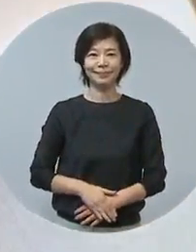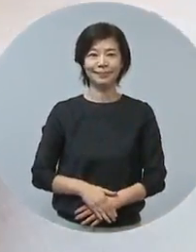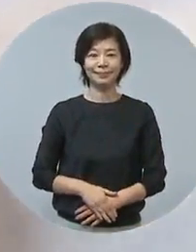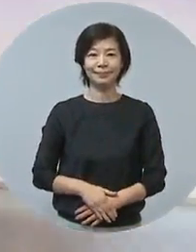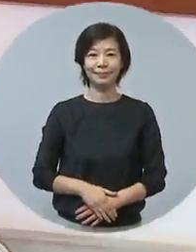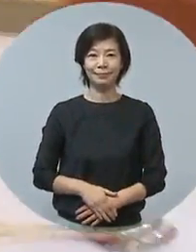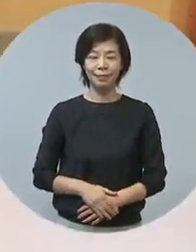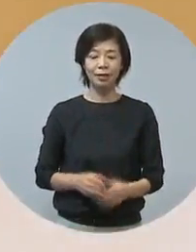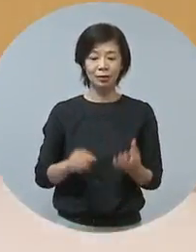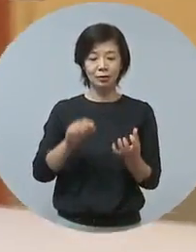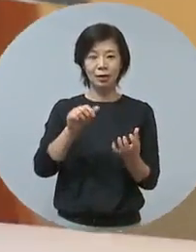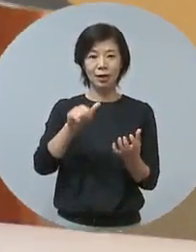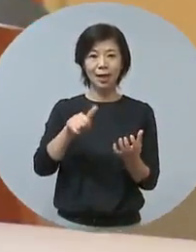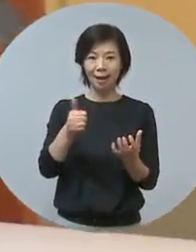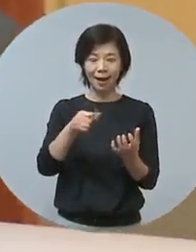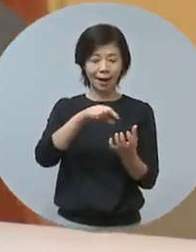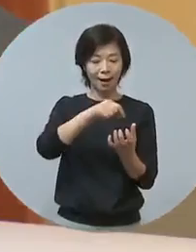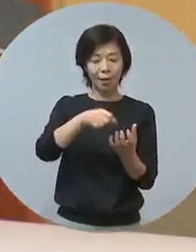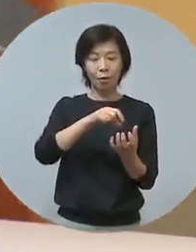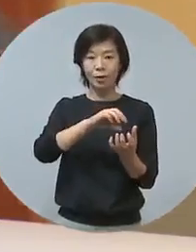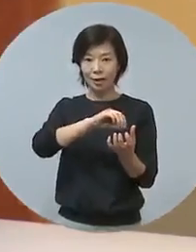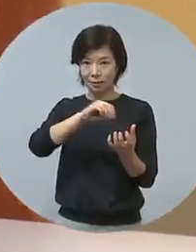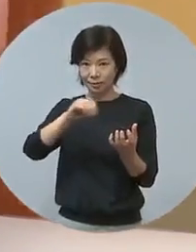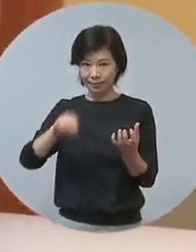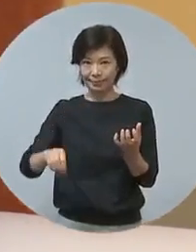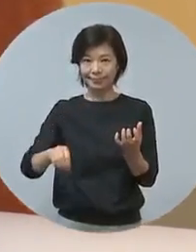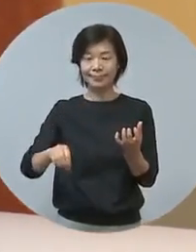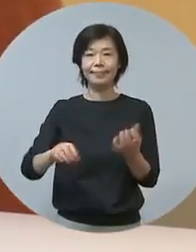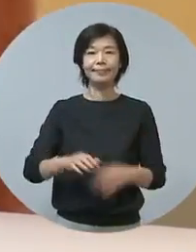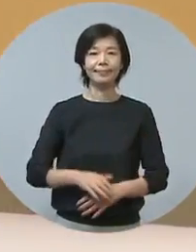まずじゃあヘタを、 ヘタを、はい、取ります。